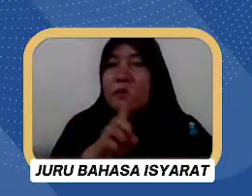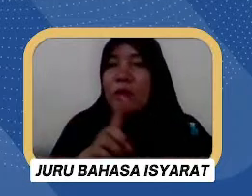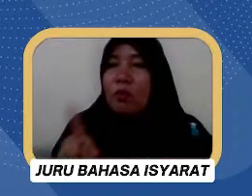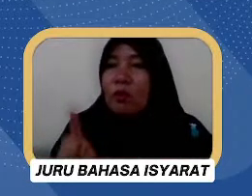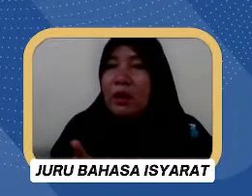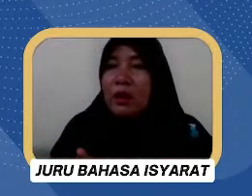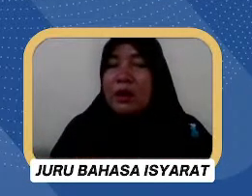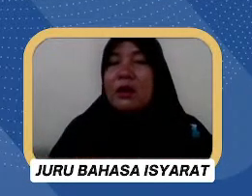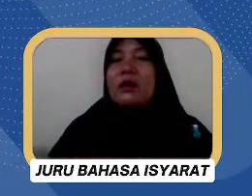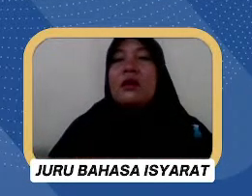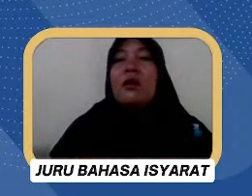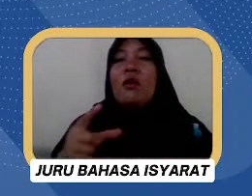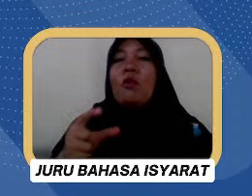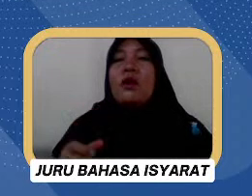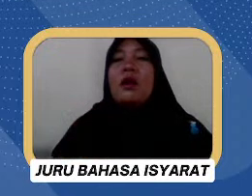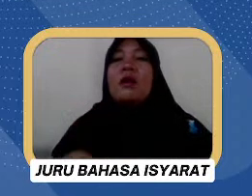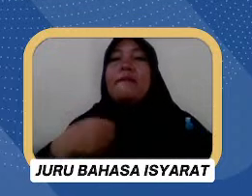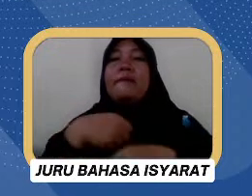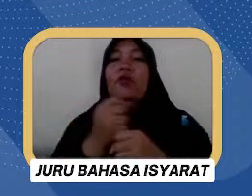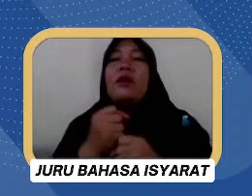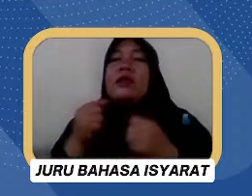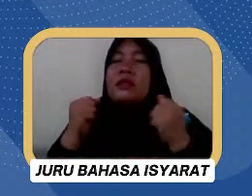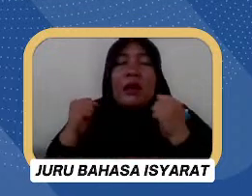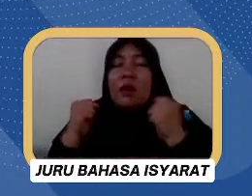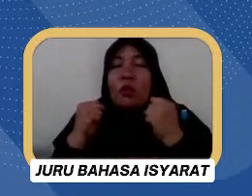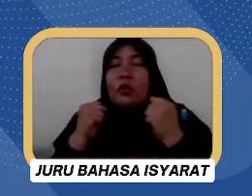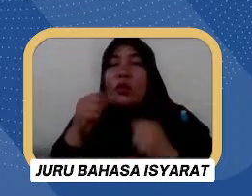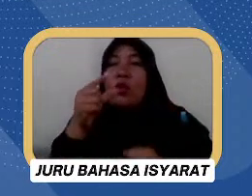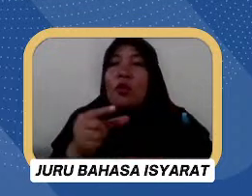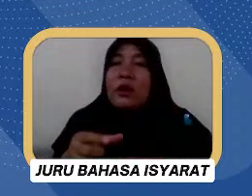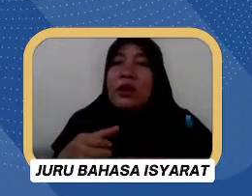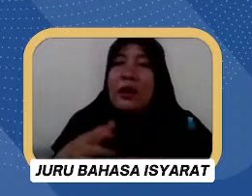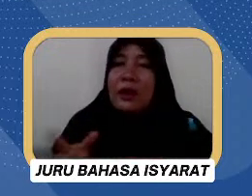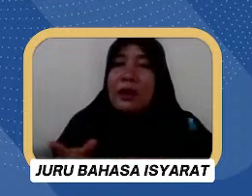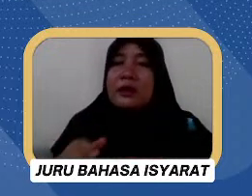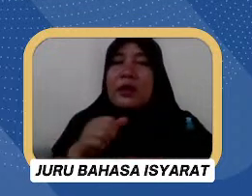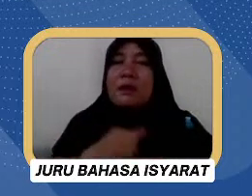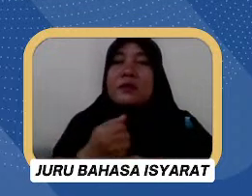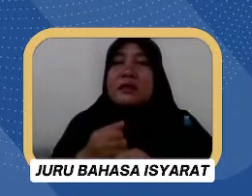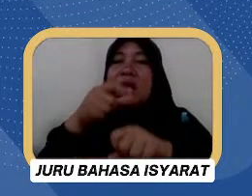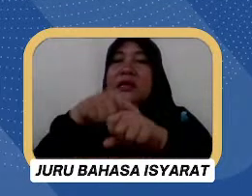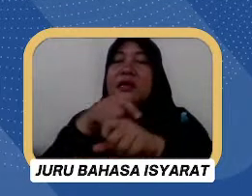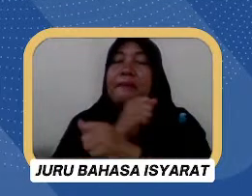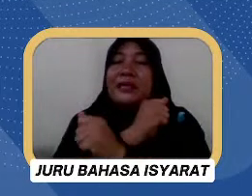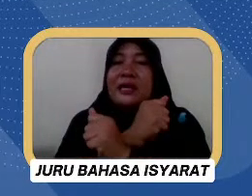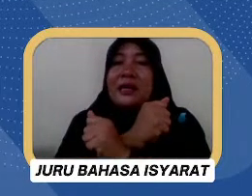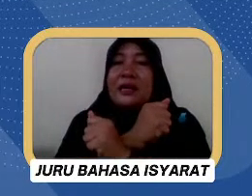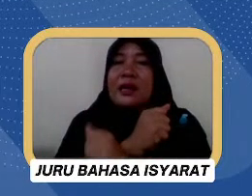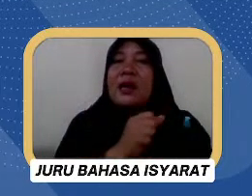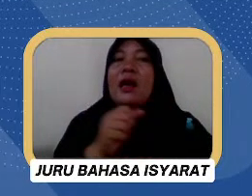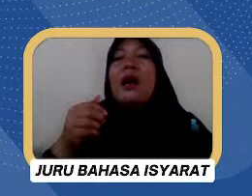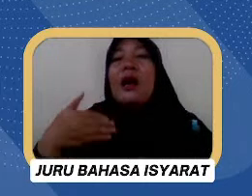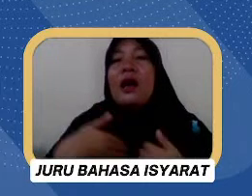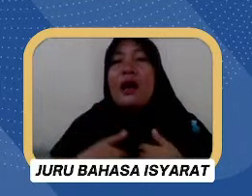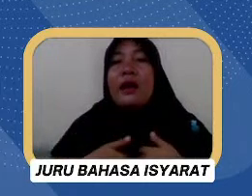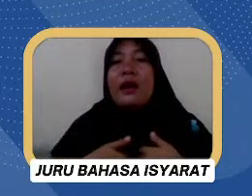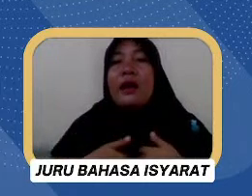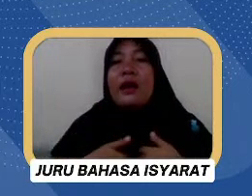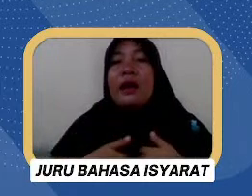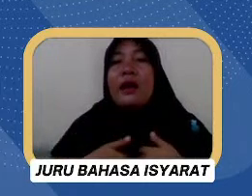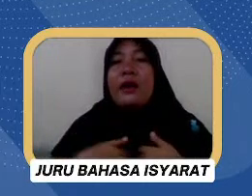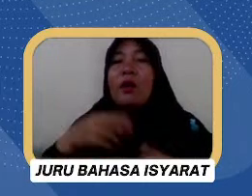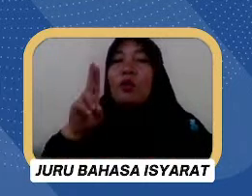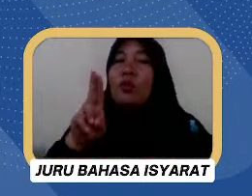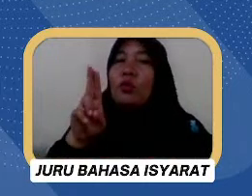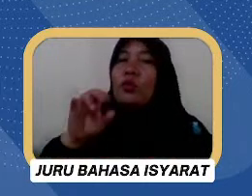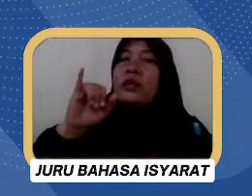adalah contoh-contoh tindakan yang melanggar Undang-Undang ITE tahun 2008